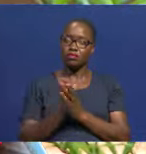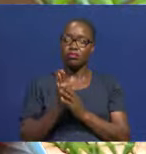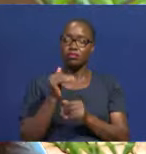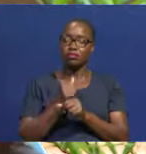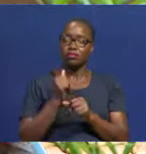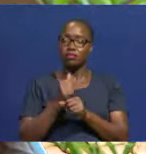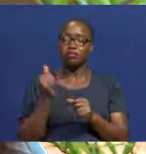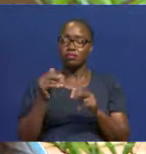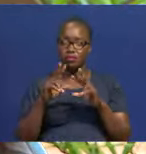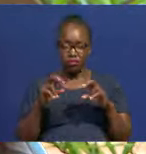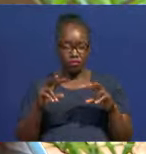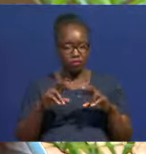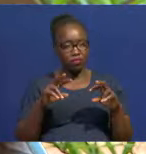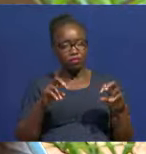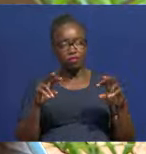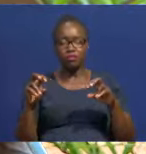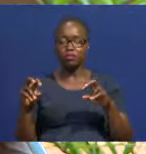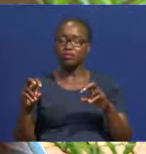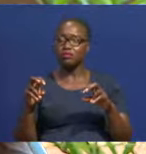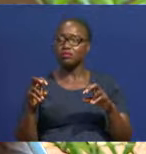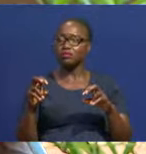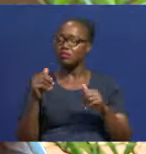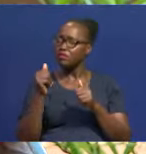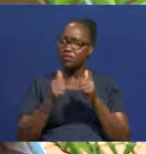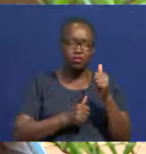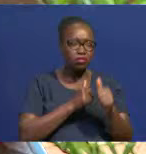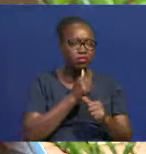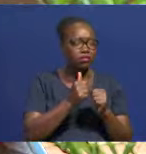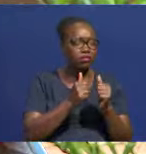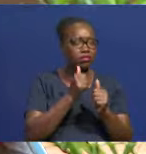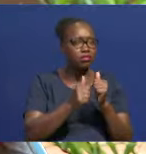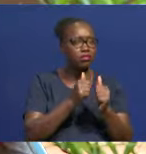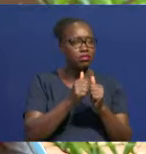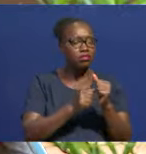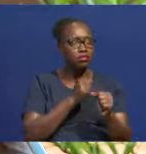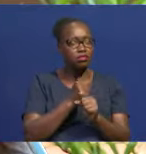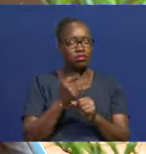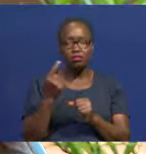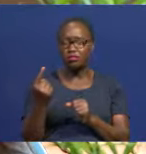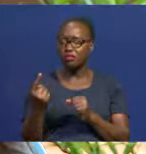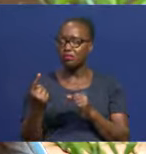ambayo ilikuwa ni ya upelelezi. Hiyo ni mwaka gani? Ilikuwa ni mwaka wa